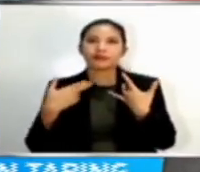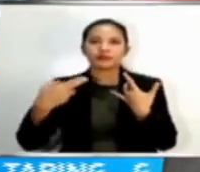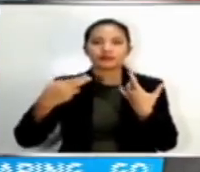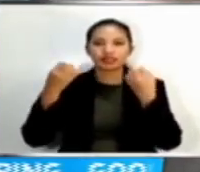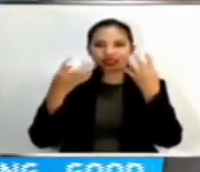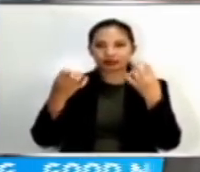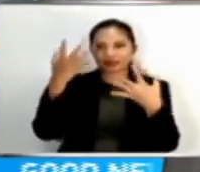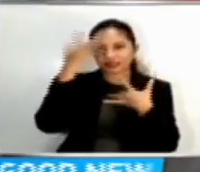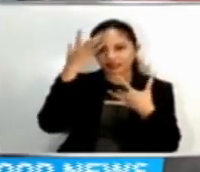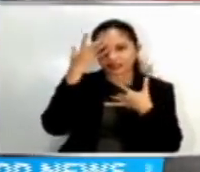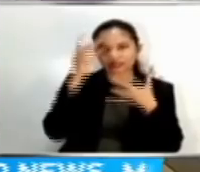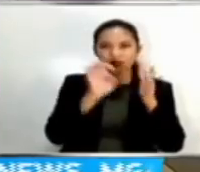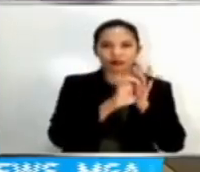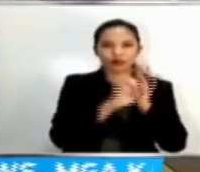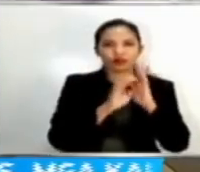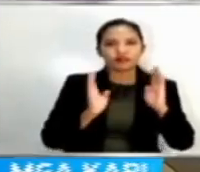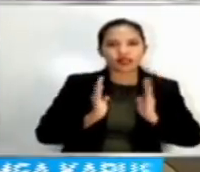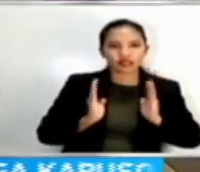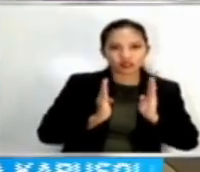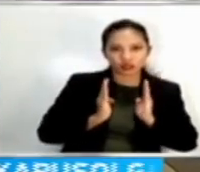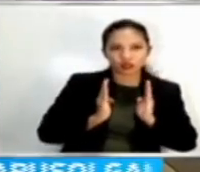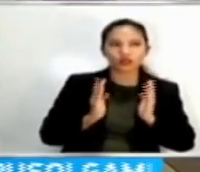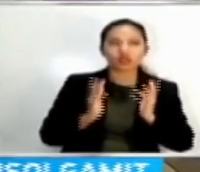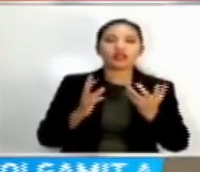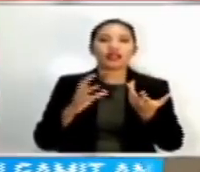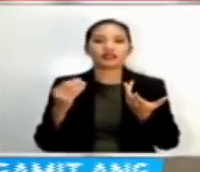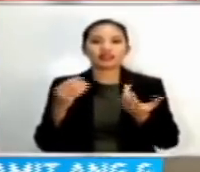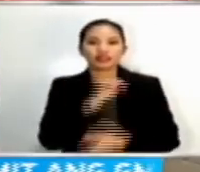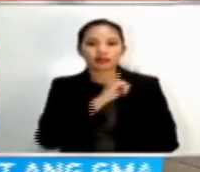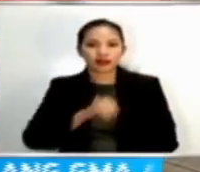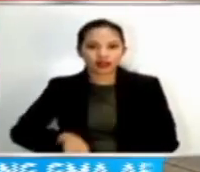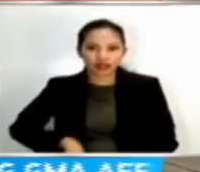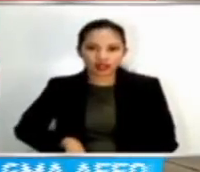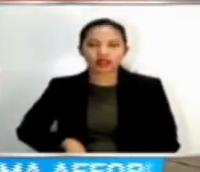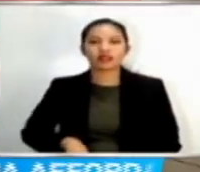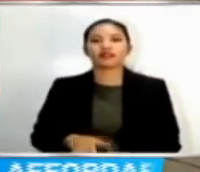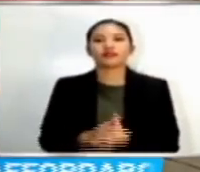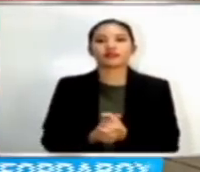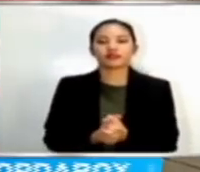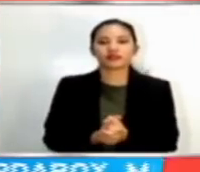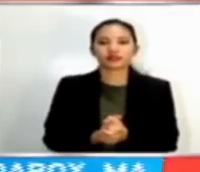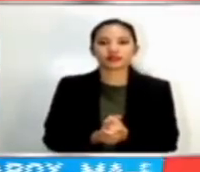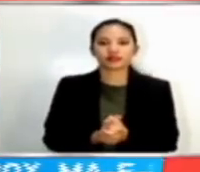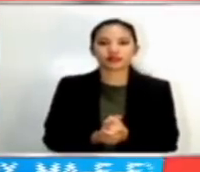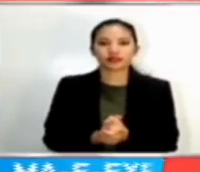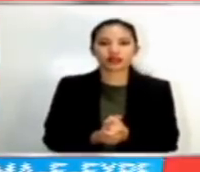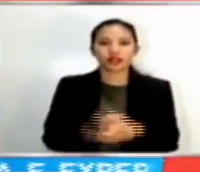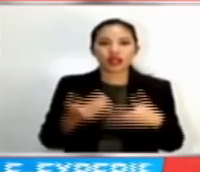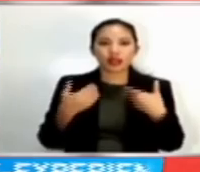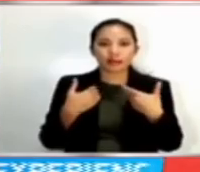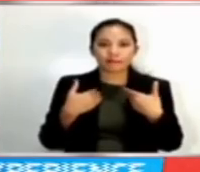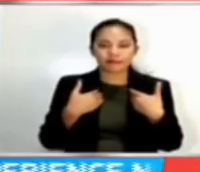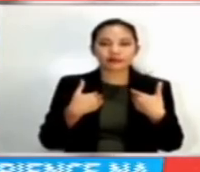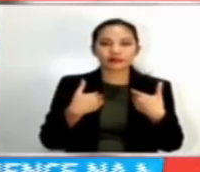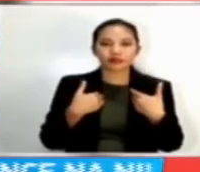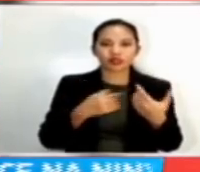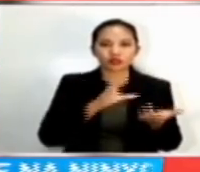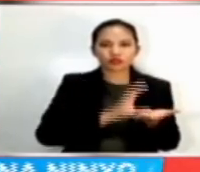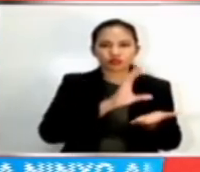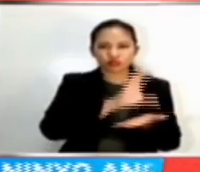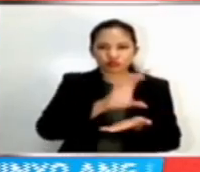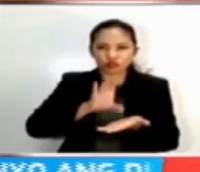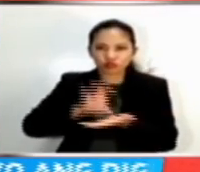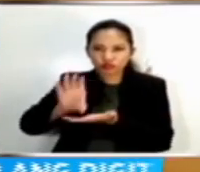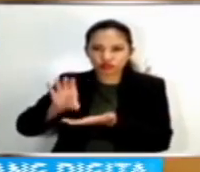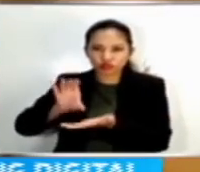tsaka Tuguegarao, tsaka Isabela sa San Diego. So okay, may allocation na naka-recommend doon. I see.